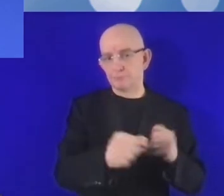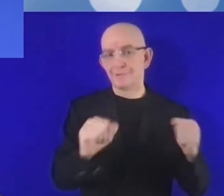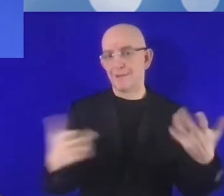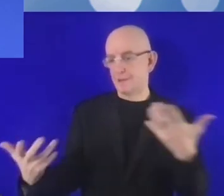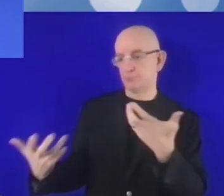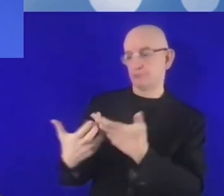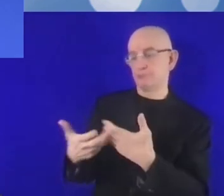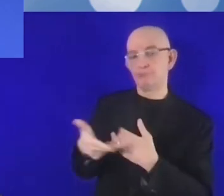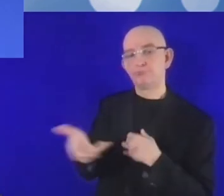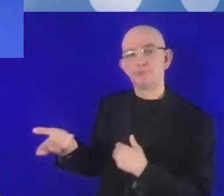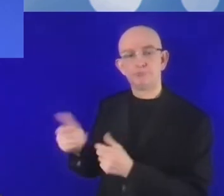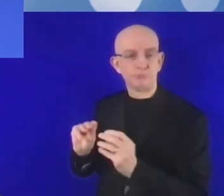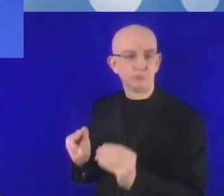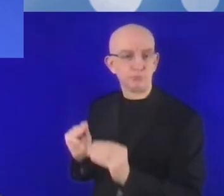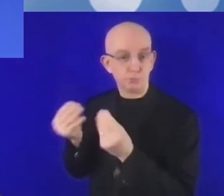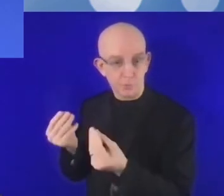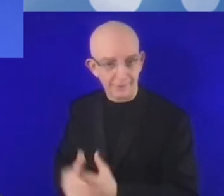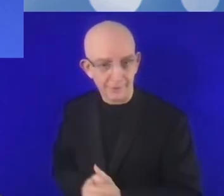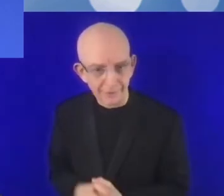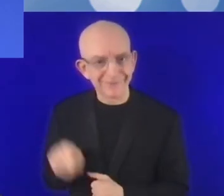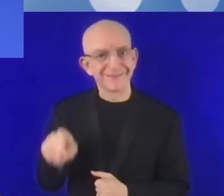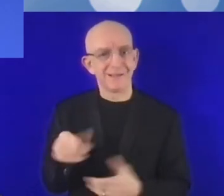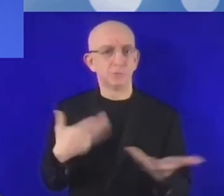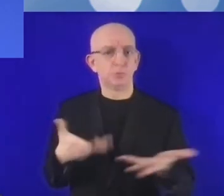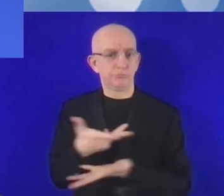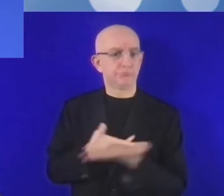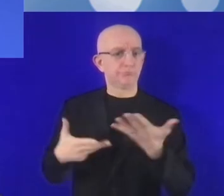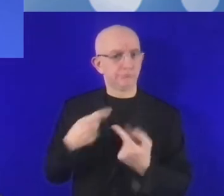On n'attendait pas autant de gens, en fait. Le succès